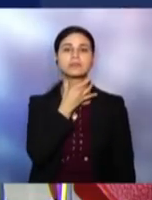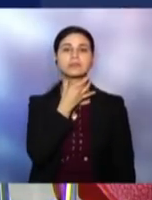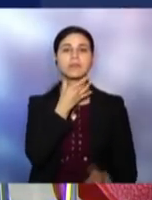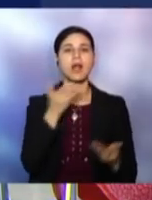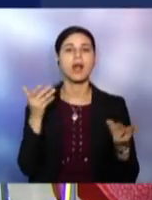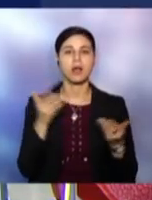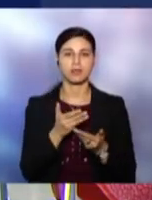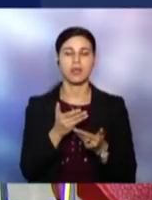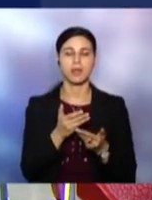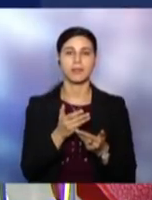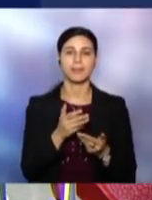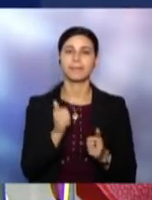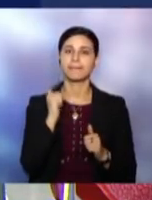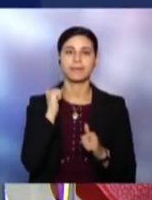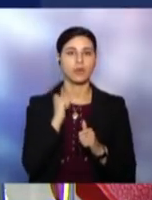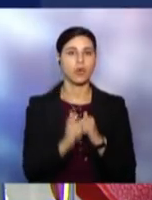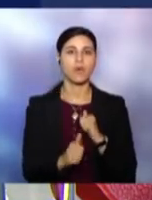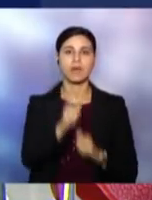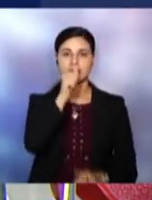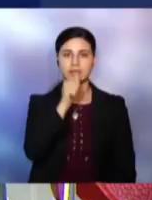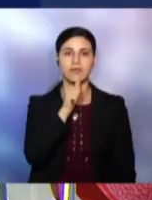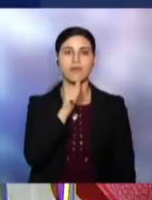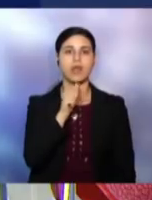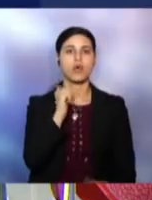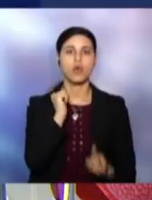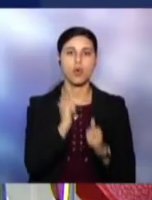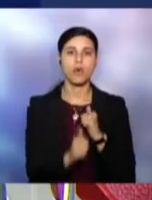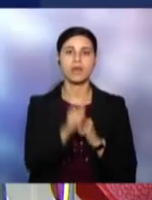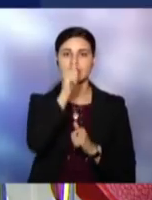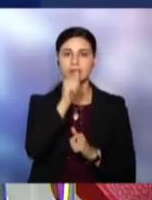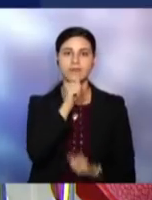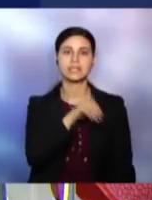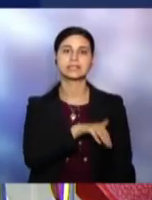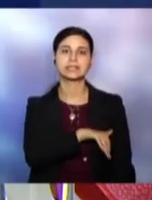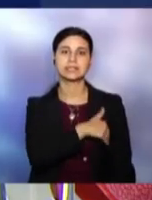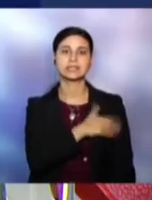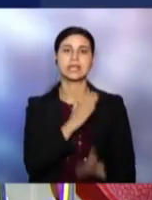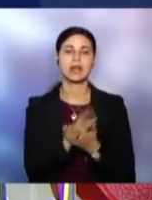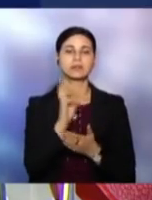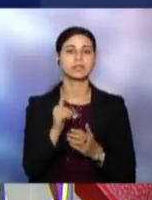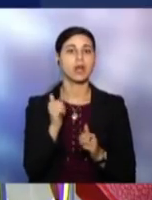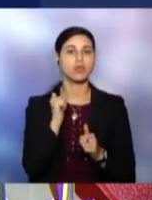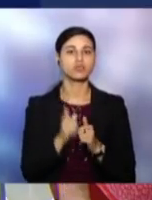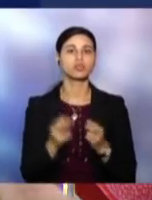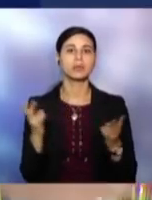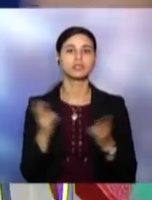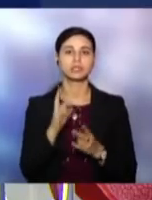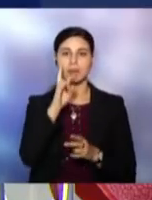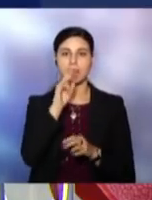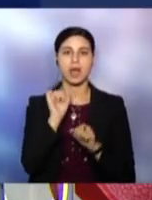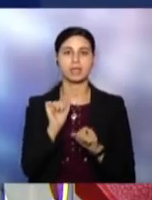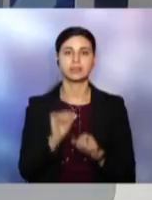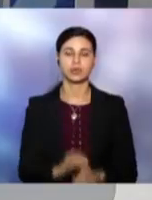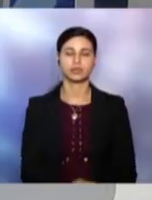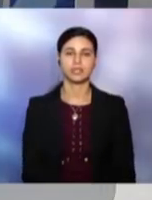გვეკითხებიან. პრაქტიკულად ყოველთვე აქვს ანგინა, ყოველთვე აქვს მაღალი სიცხე და ყოველთვე ჭირდება ანტიბიოტიკი.